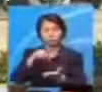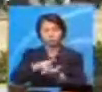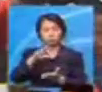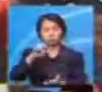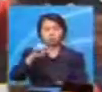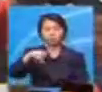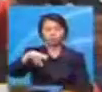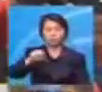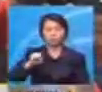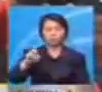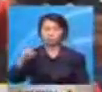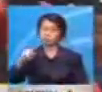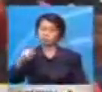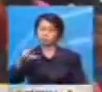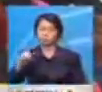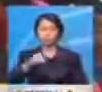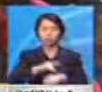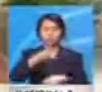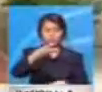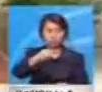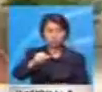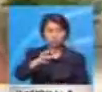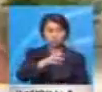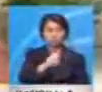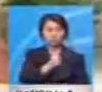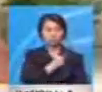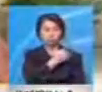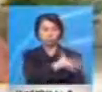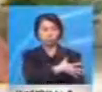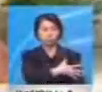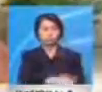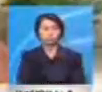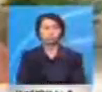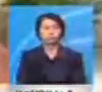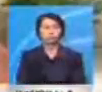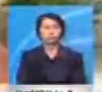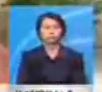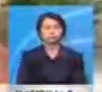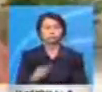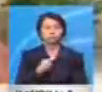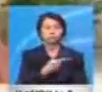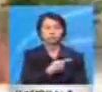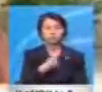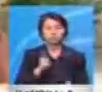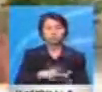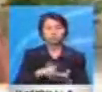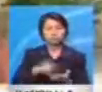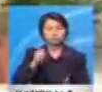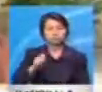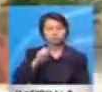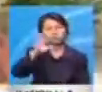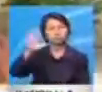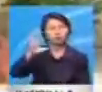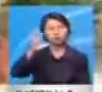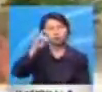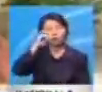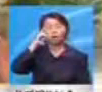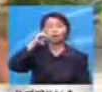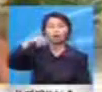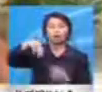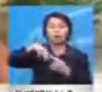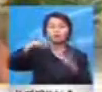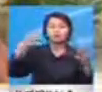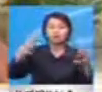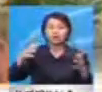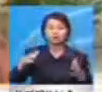ngo tersebut di Syria dan Palestin kita kadang-kadang kena Imagine kadang-kadang kita bangun tak ada kaki